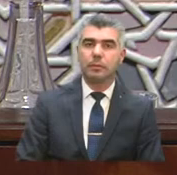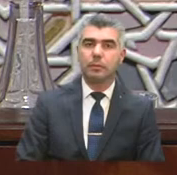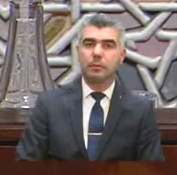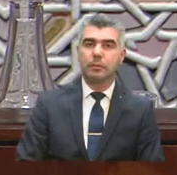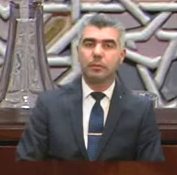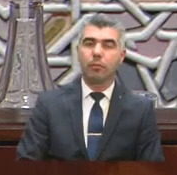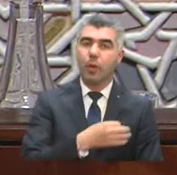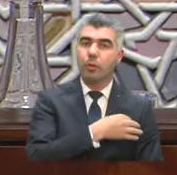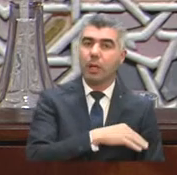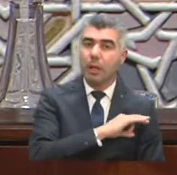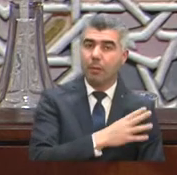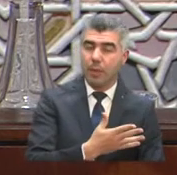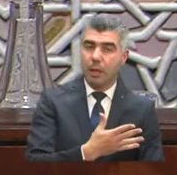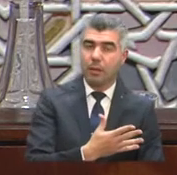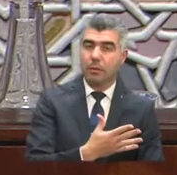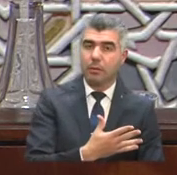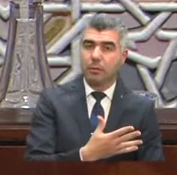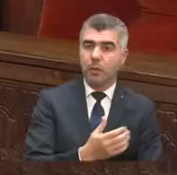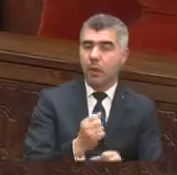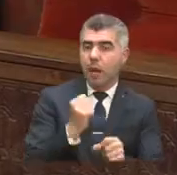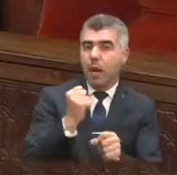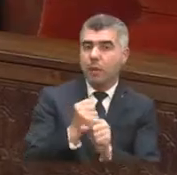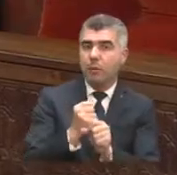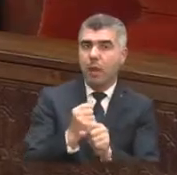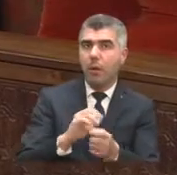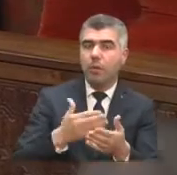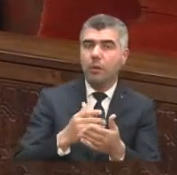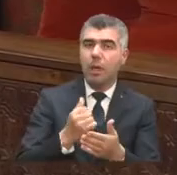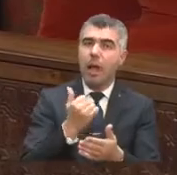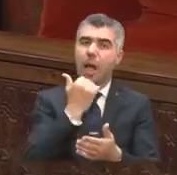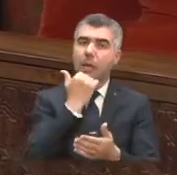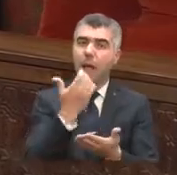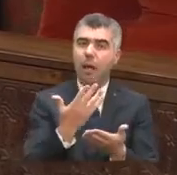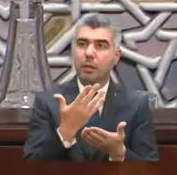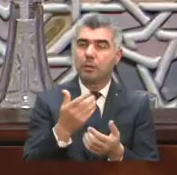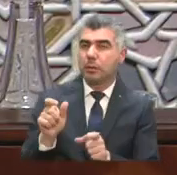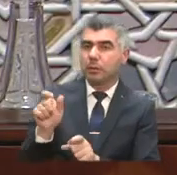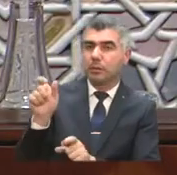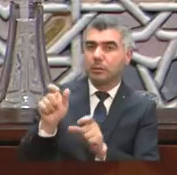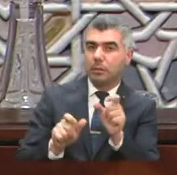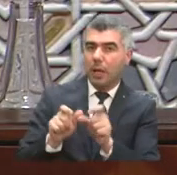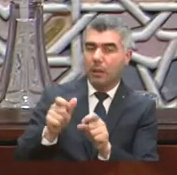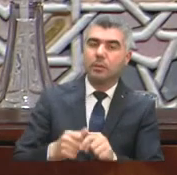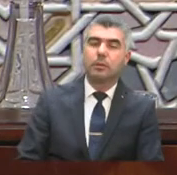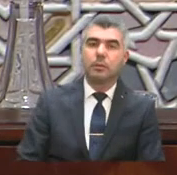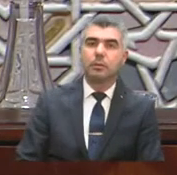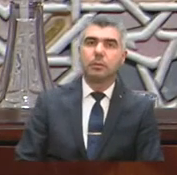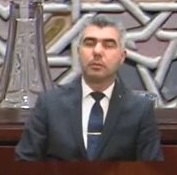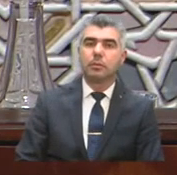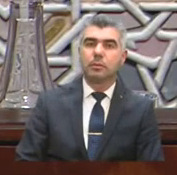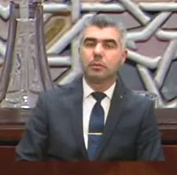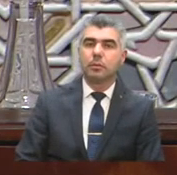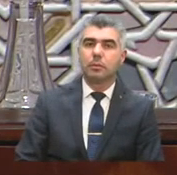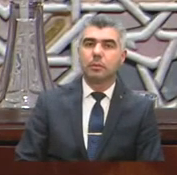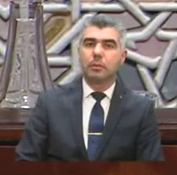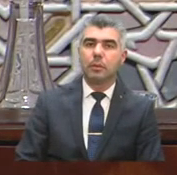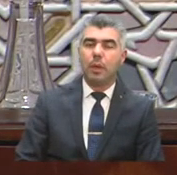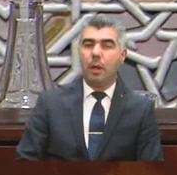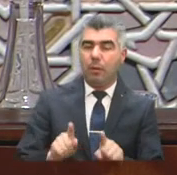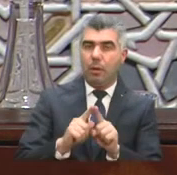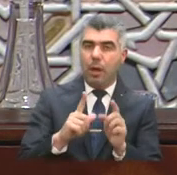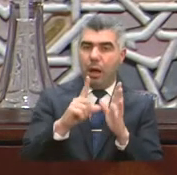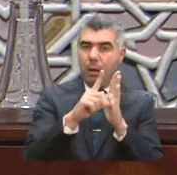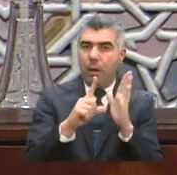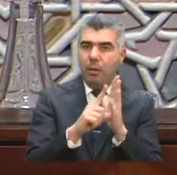الاعوان والطريقه التي ضبطوا بها المخالفات في نظري تتساير